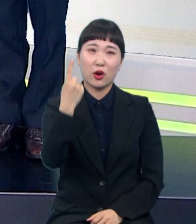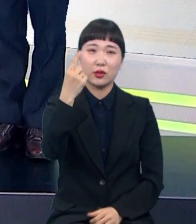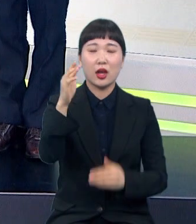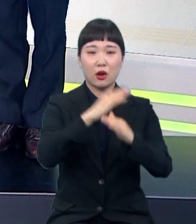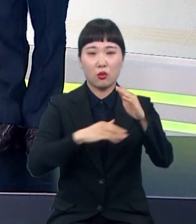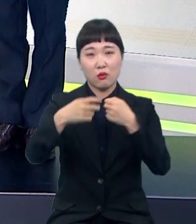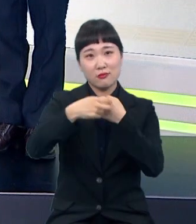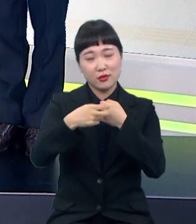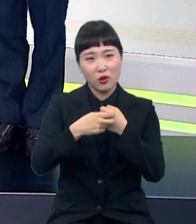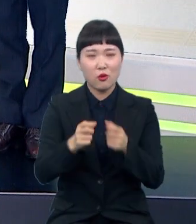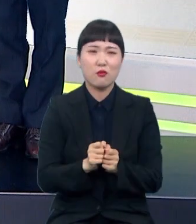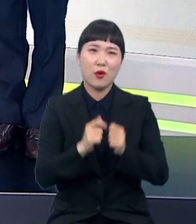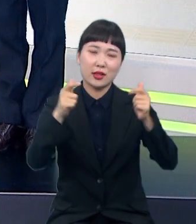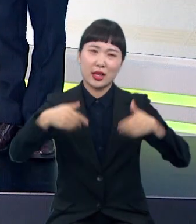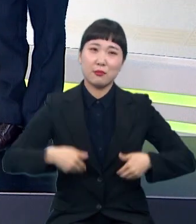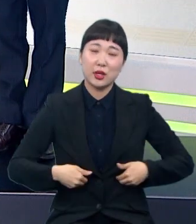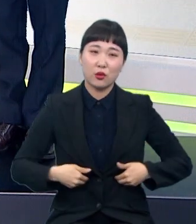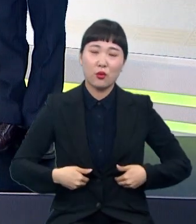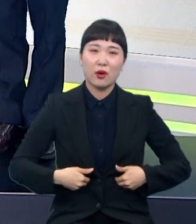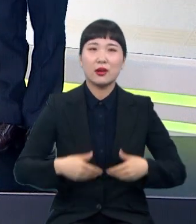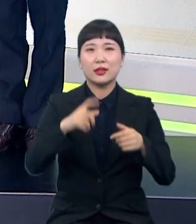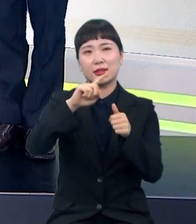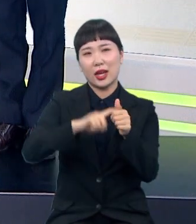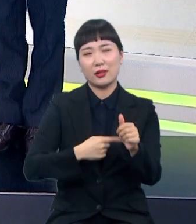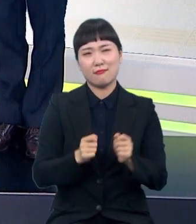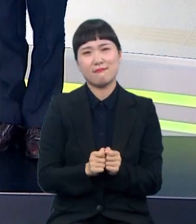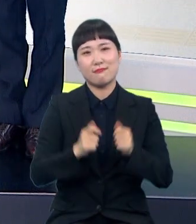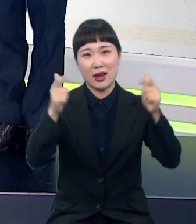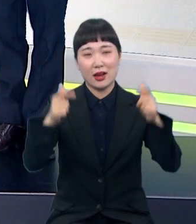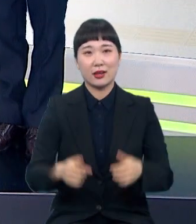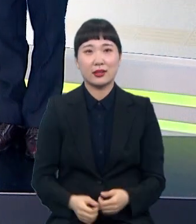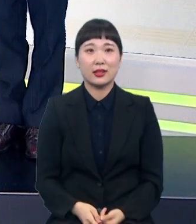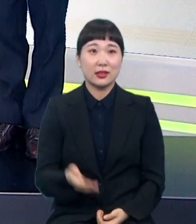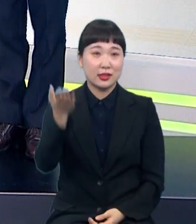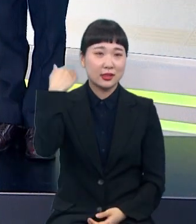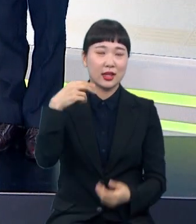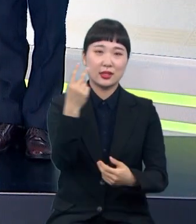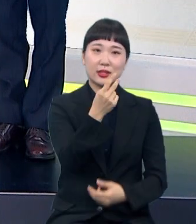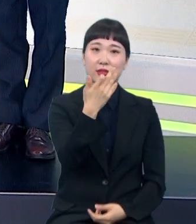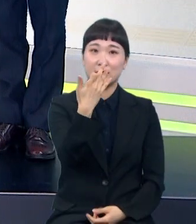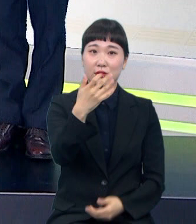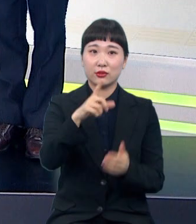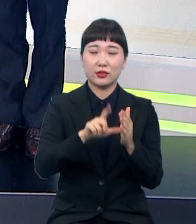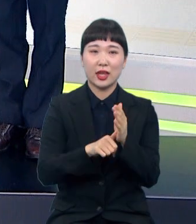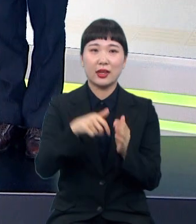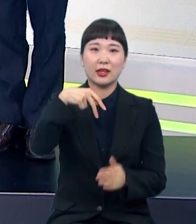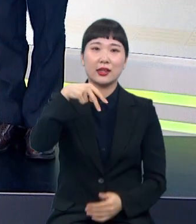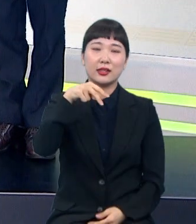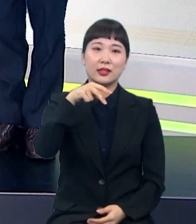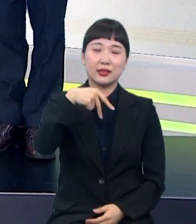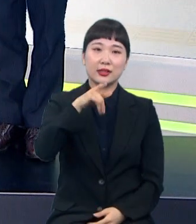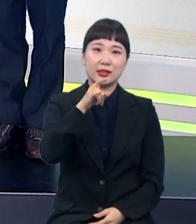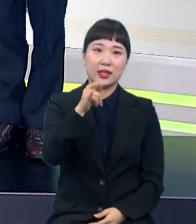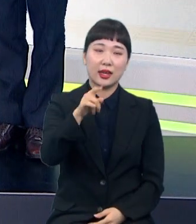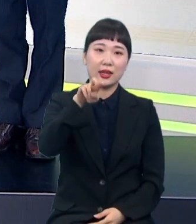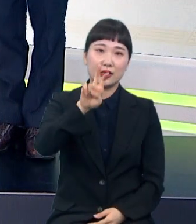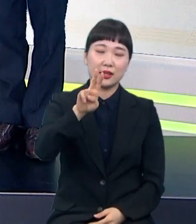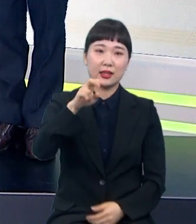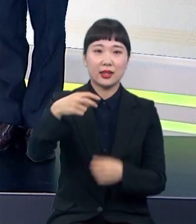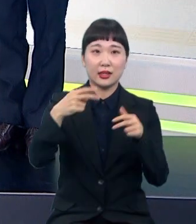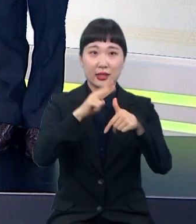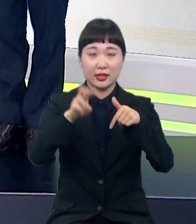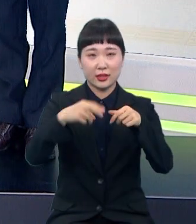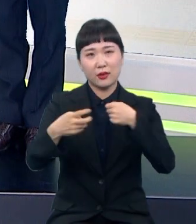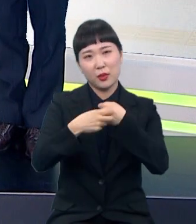공공의료 확대 필요성이 커지고 있죠. 인천시는 지난 2019년 제2인천의료원 건립을 위한 연구 용역을